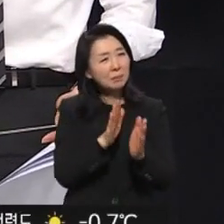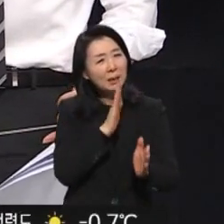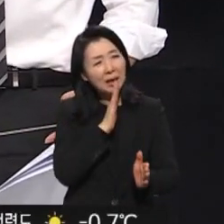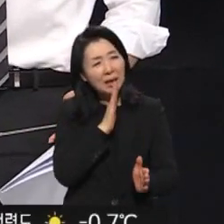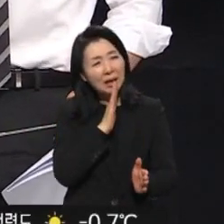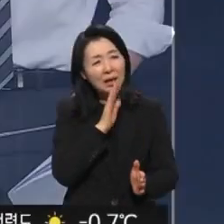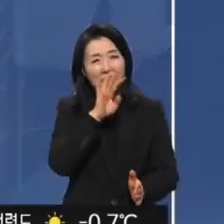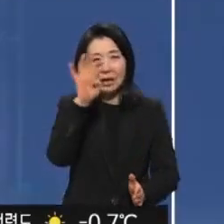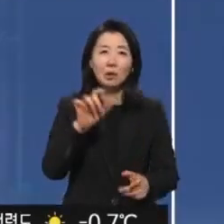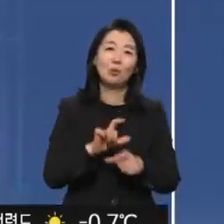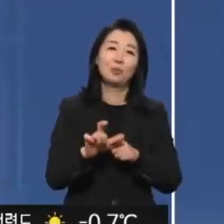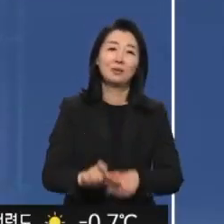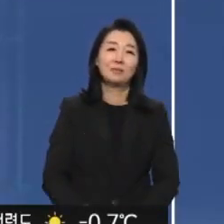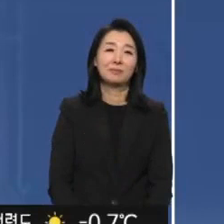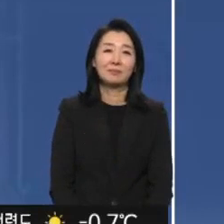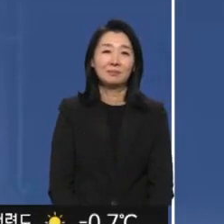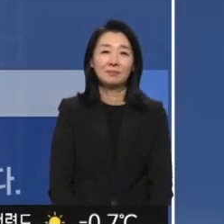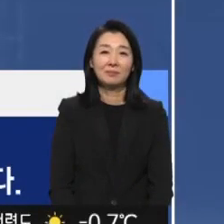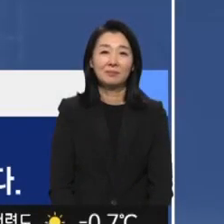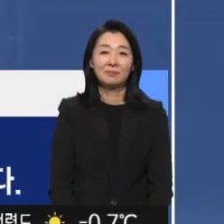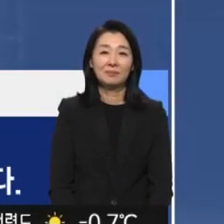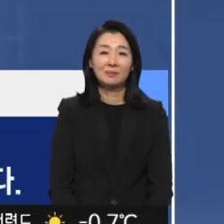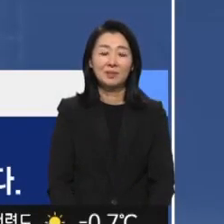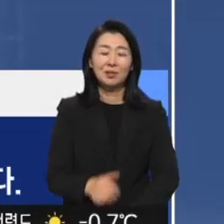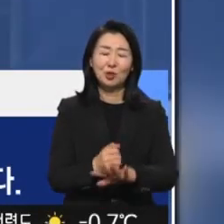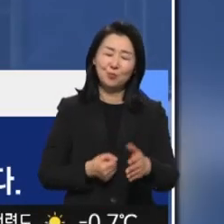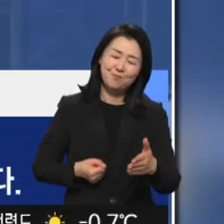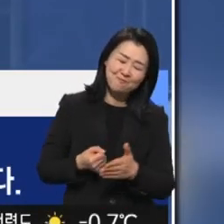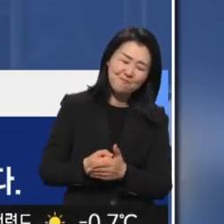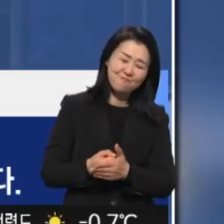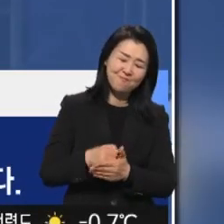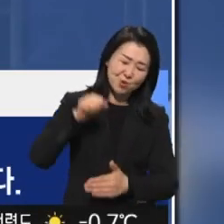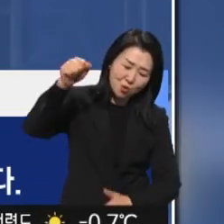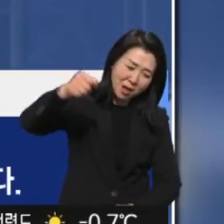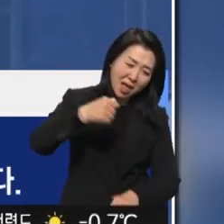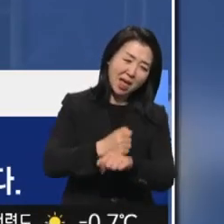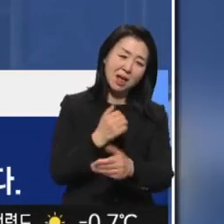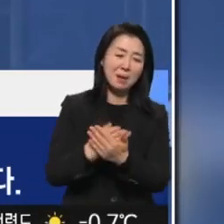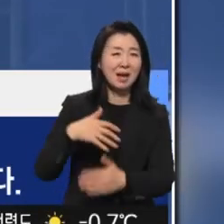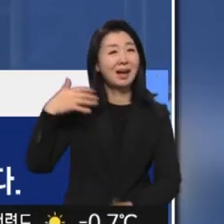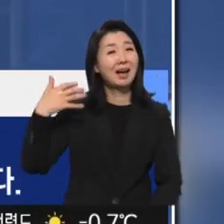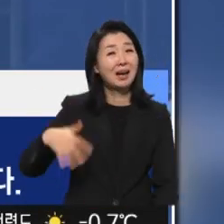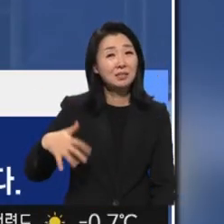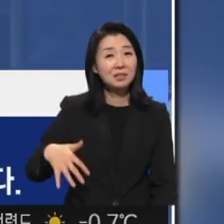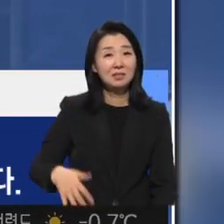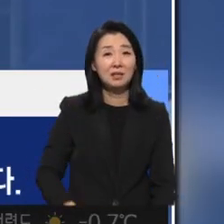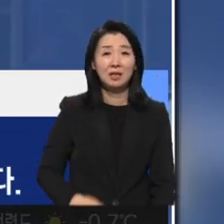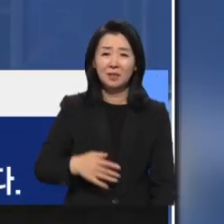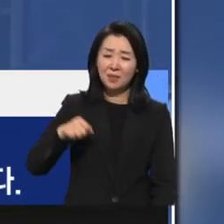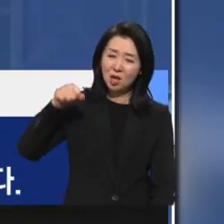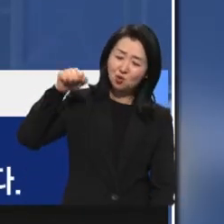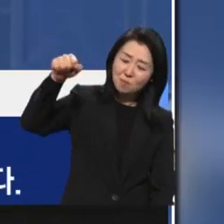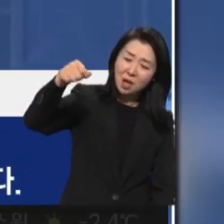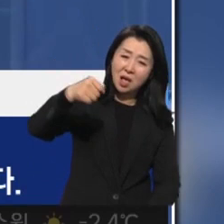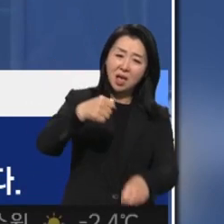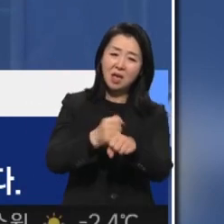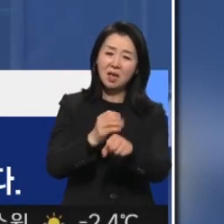엿보이는데요. 결심, 최종 결심 아직 못했습니다. 저렇게 하는 거 보고 제가 이게 출마하는 게